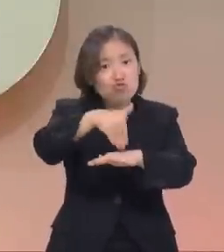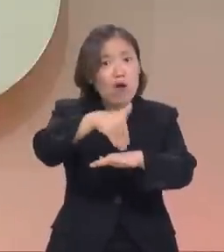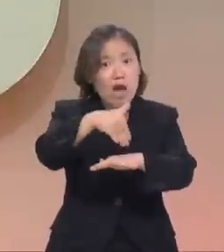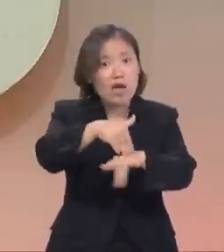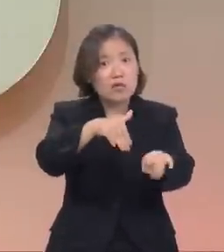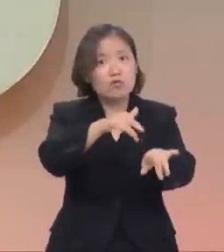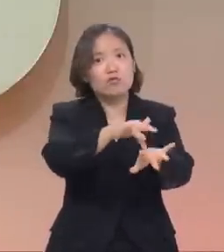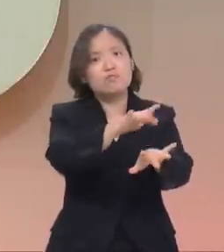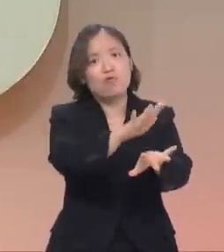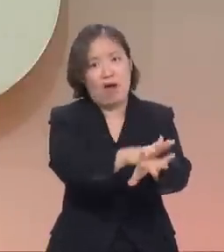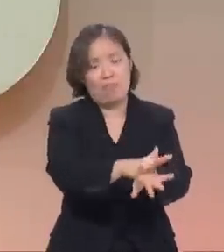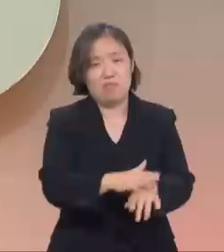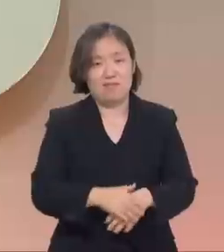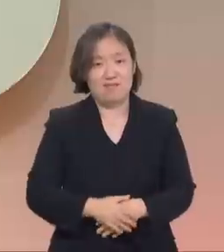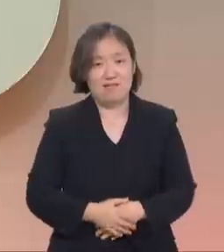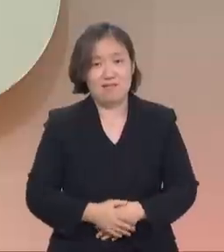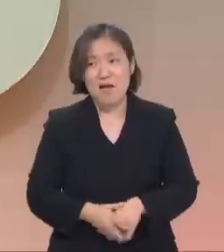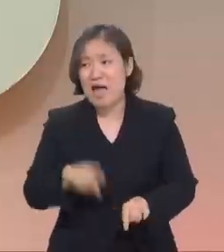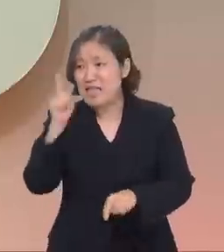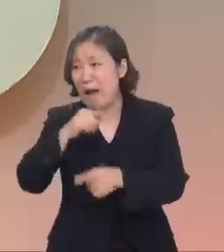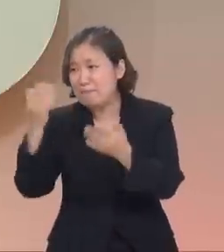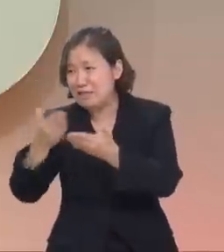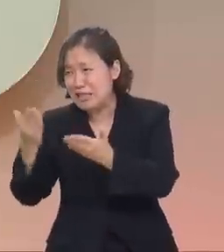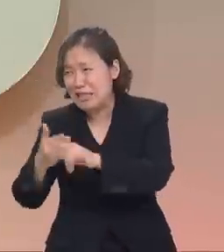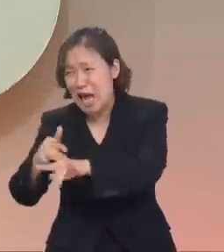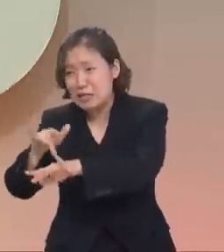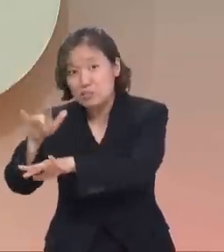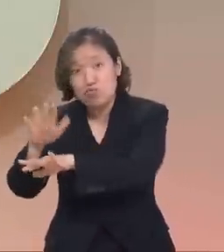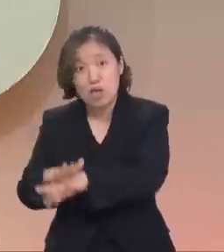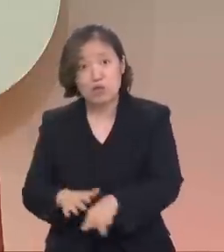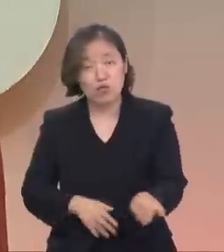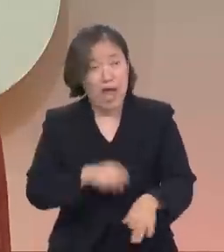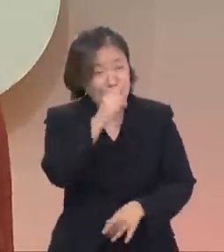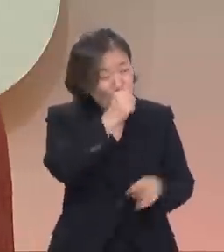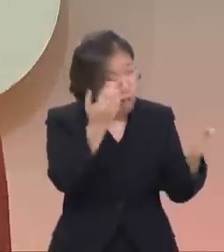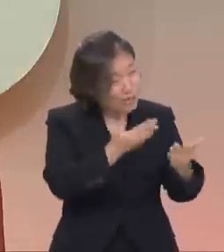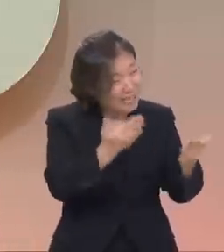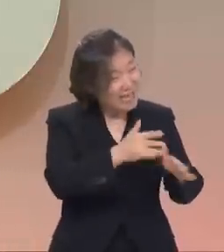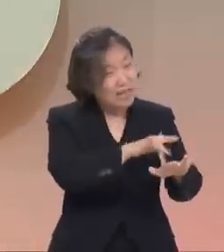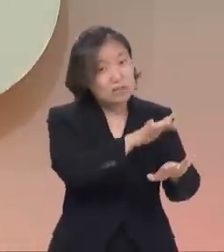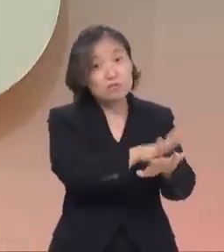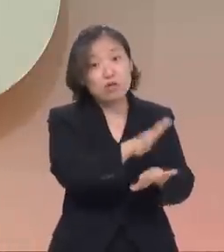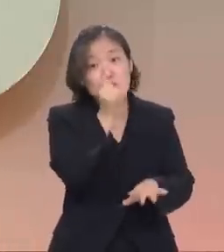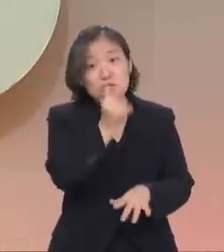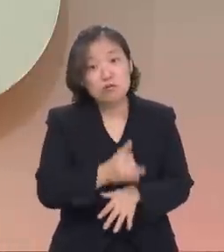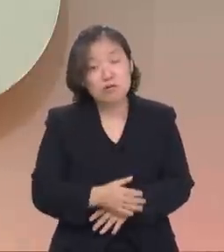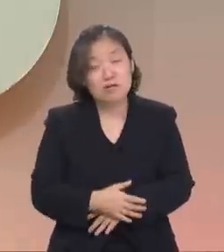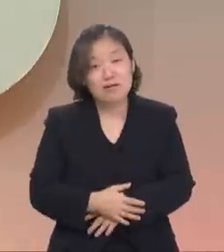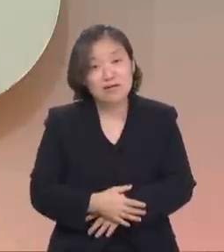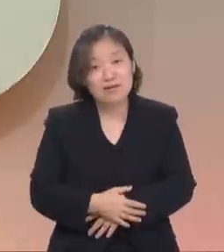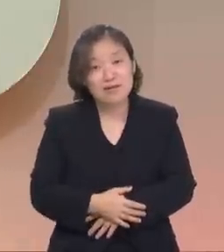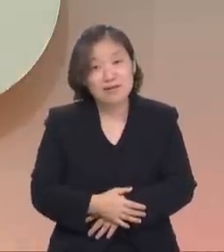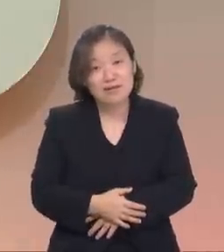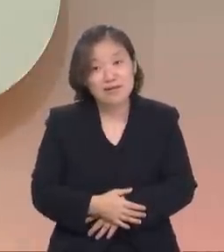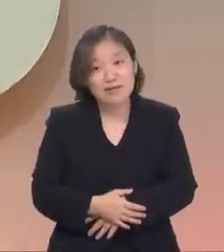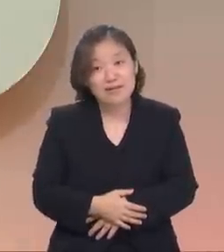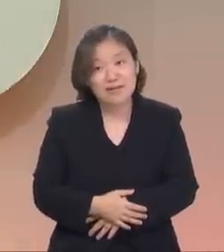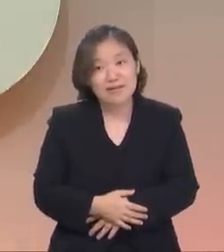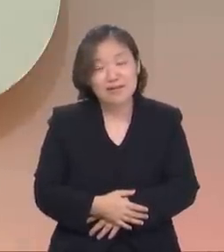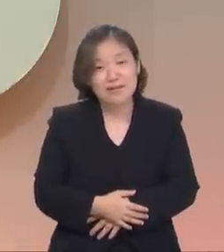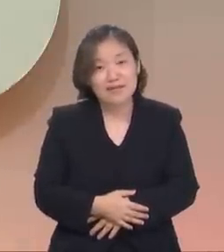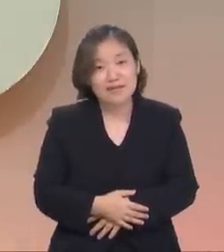습관입니다 나쁜 짓 하는 것도 습관이고요 자꾸 착한 일을 하고 싶은 것도 습관이에요 한마디로